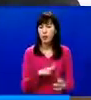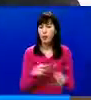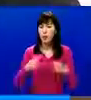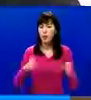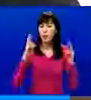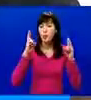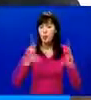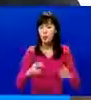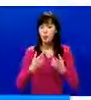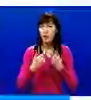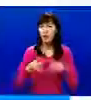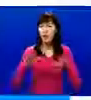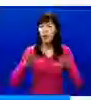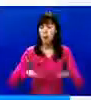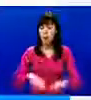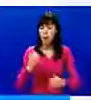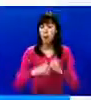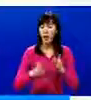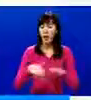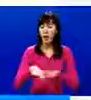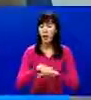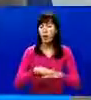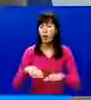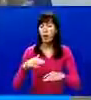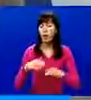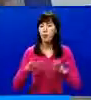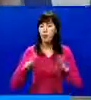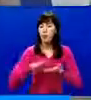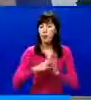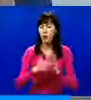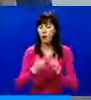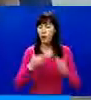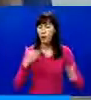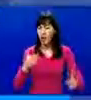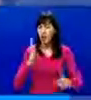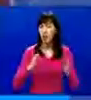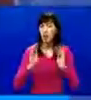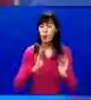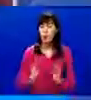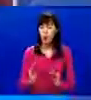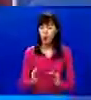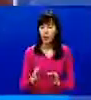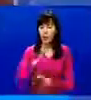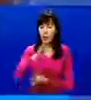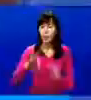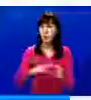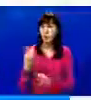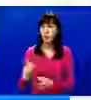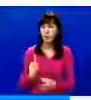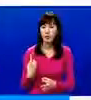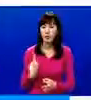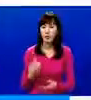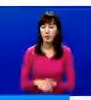специально оборудованных мест. На каждом участке во избежание несчастных случаев будут установлены круглосуточные дежурства. В 7